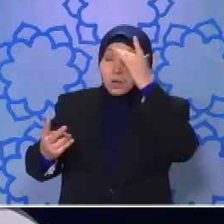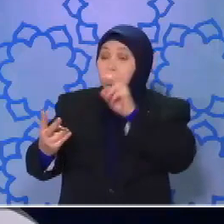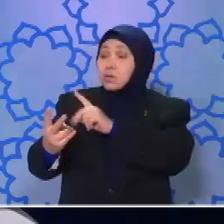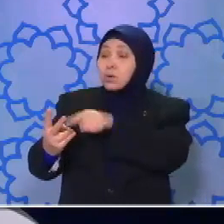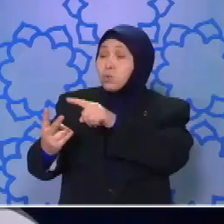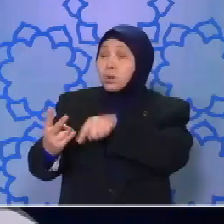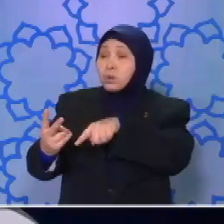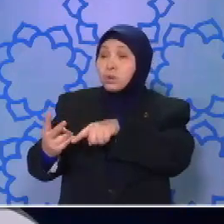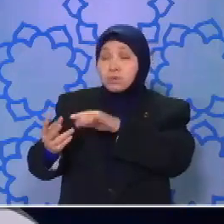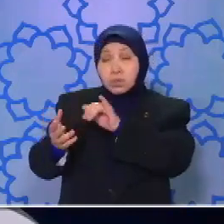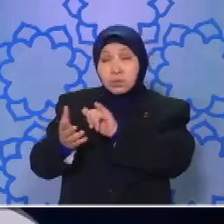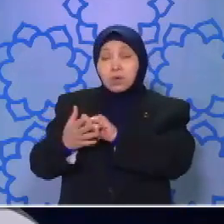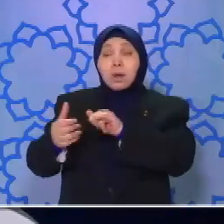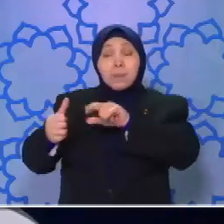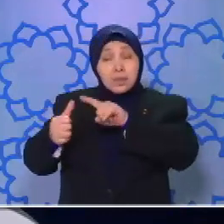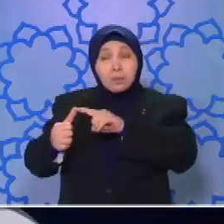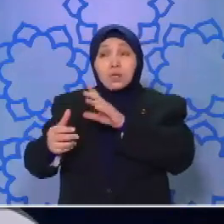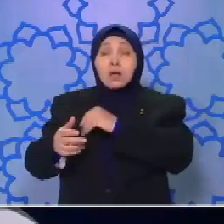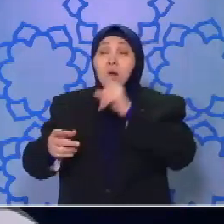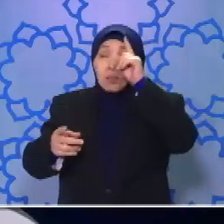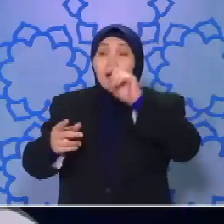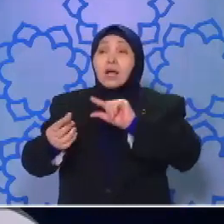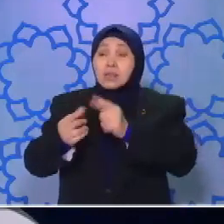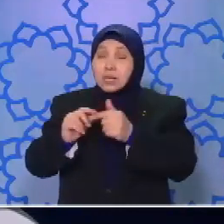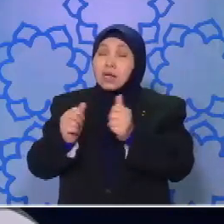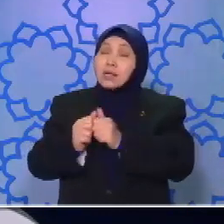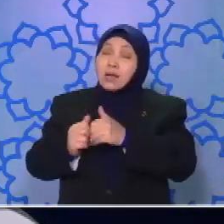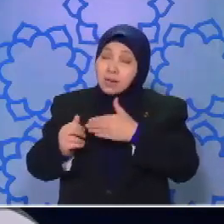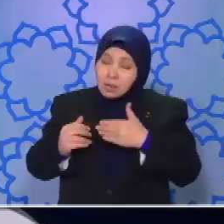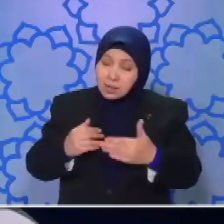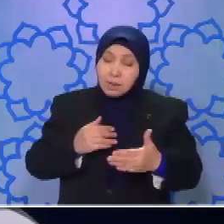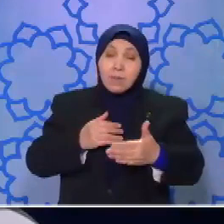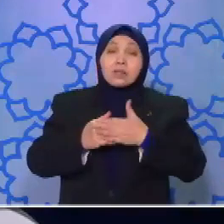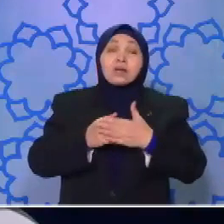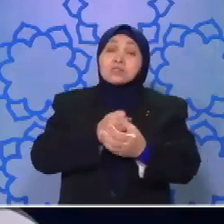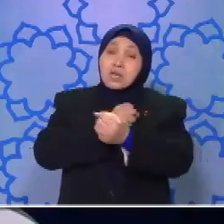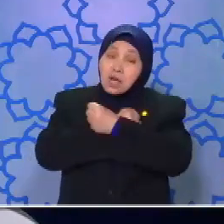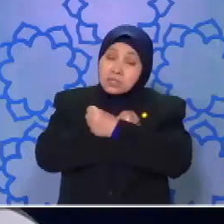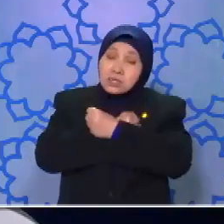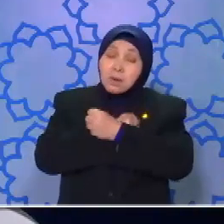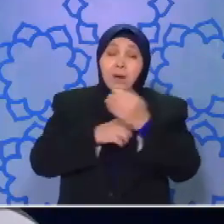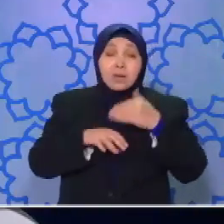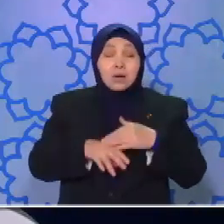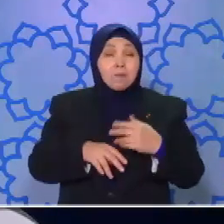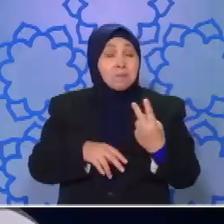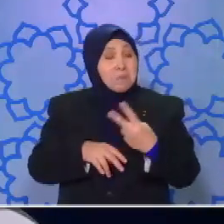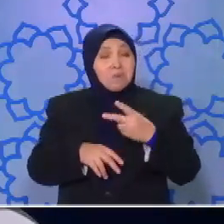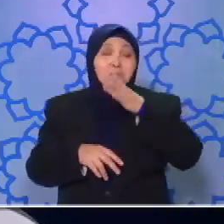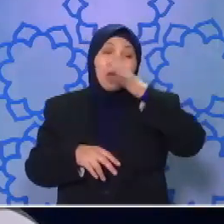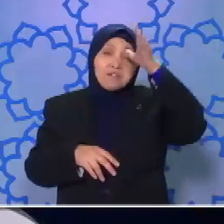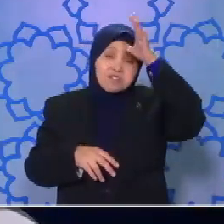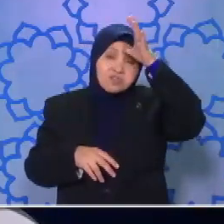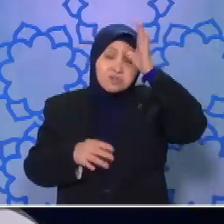Maka itu pertama, dan Allah gantikan dengan yang lebih dekat sayangnya kepada orang tuanya.